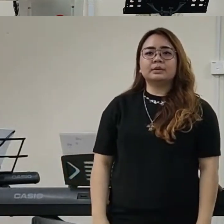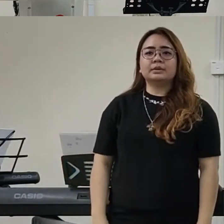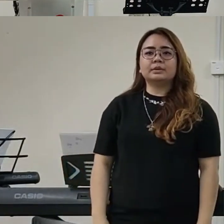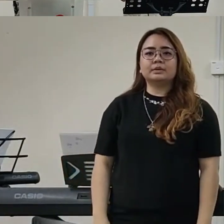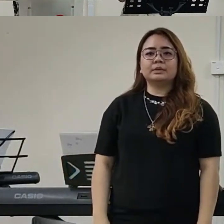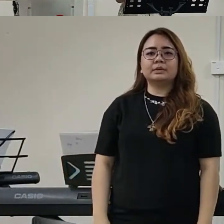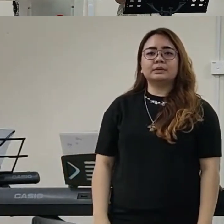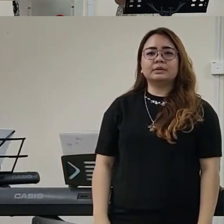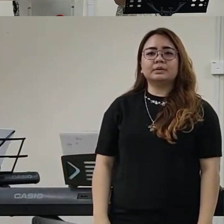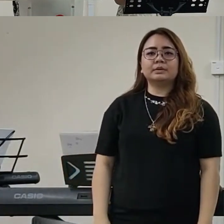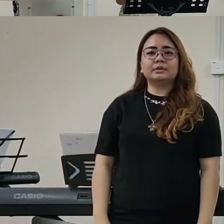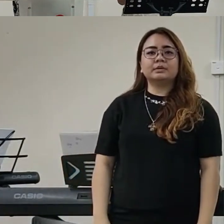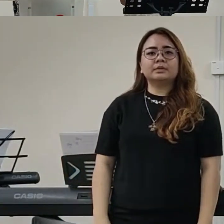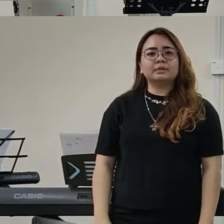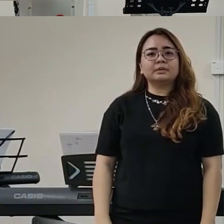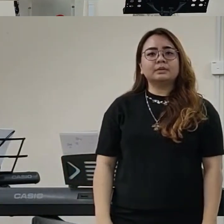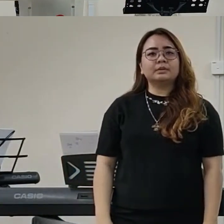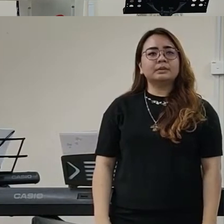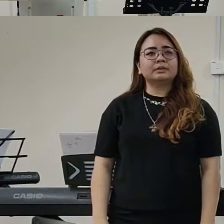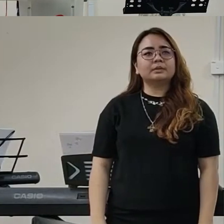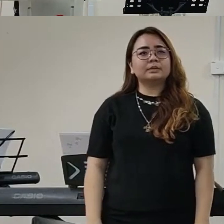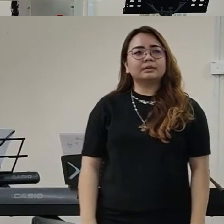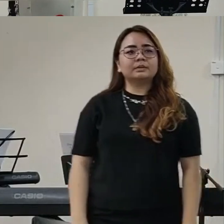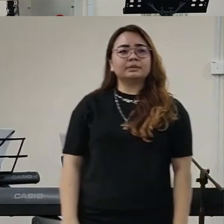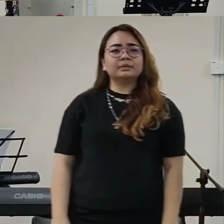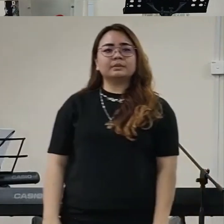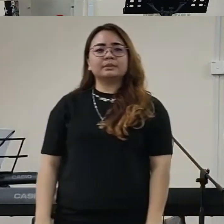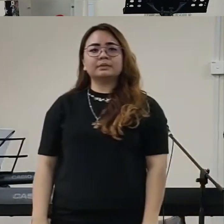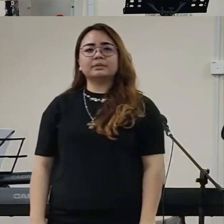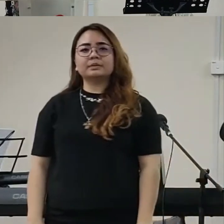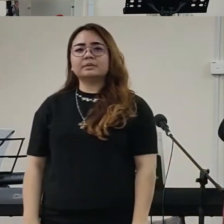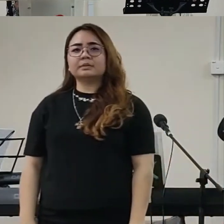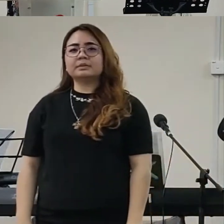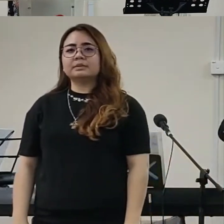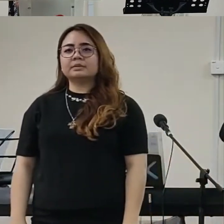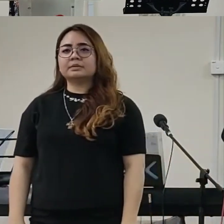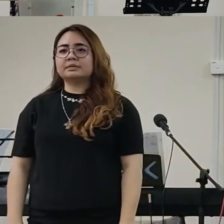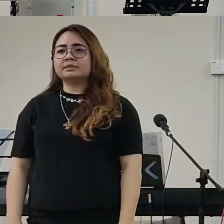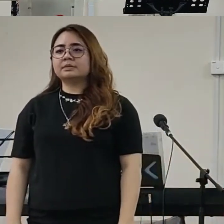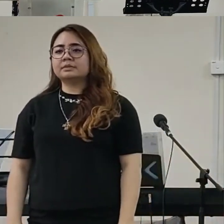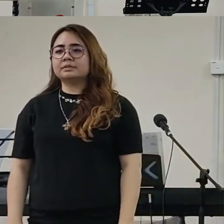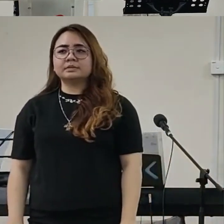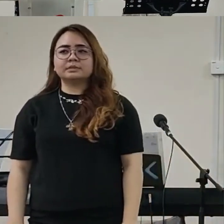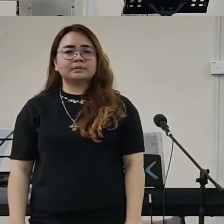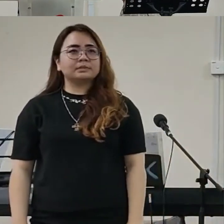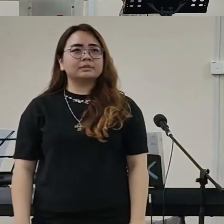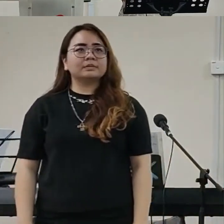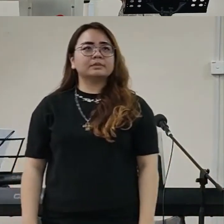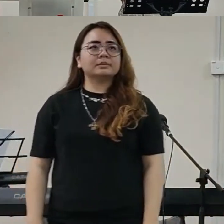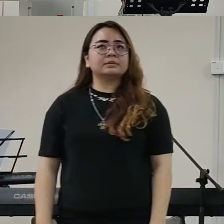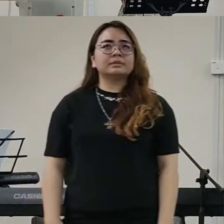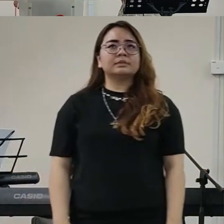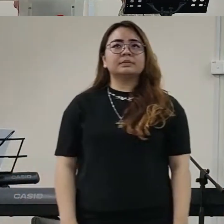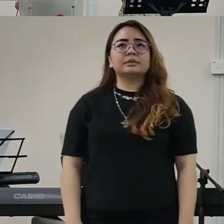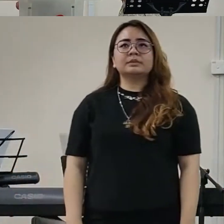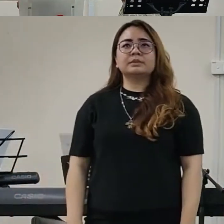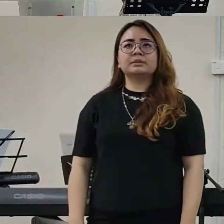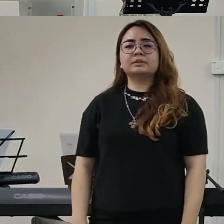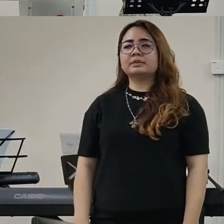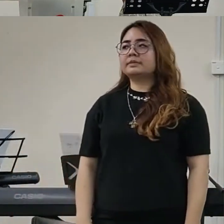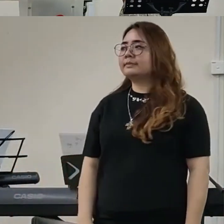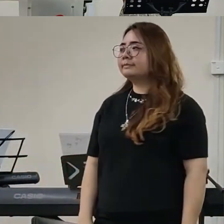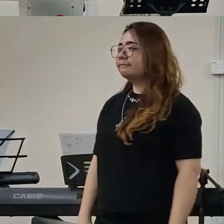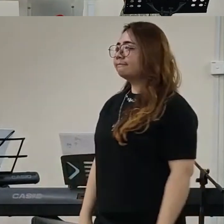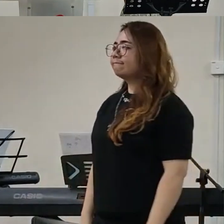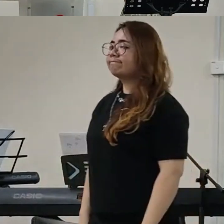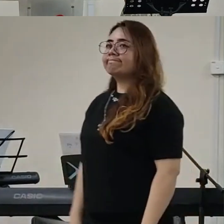间呢，神也是会有审判的。例如，我们做那个例子是说，阿瑟曼达跟Elder Elena， 就是说可能他们